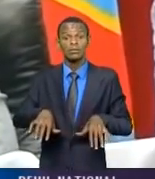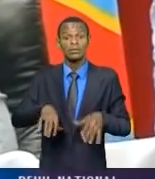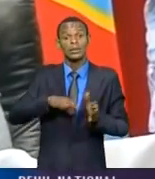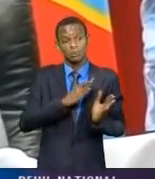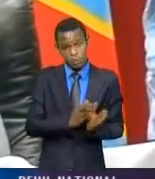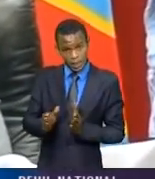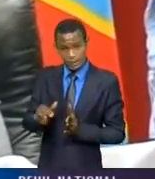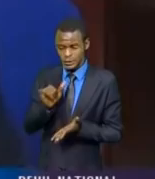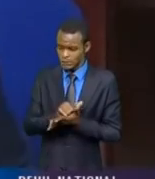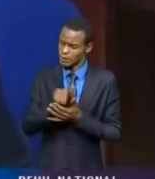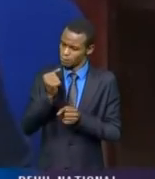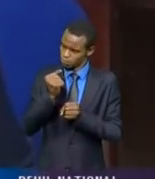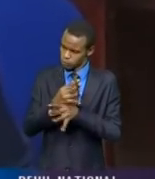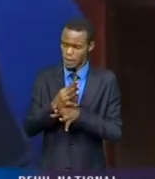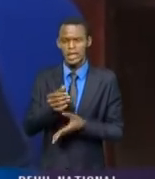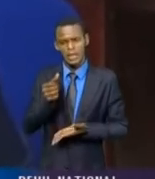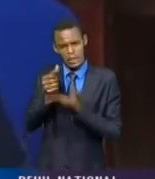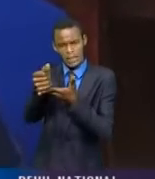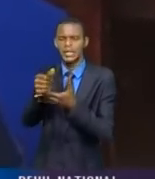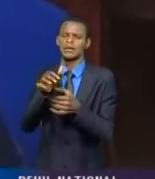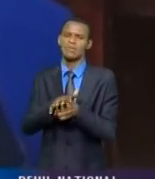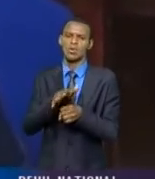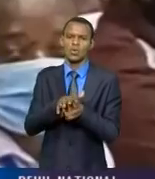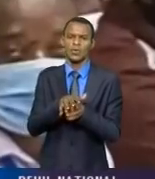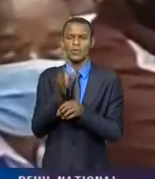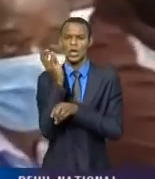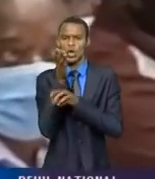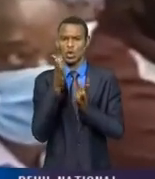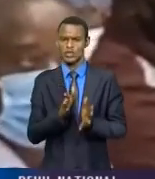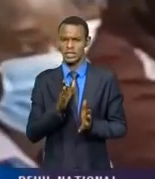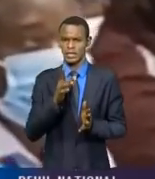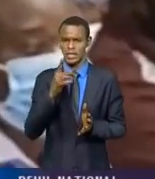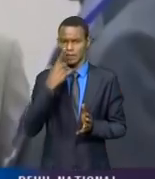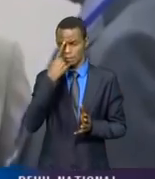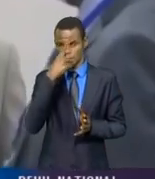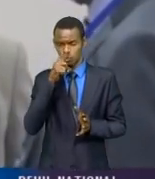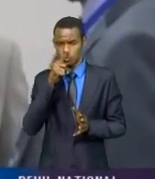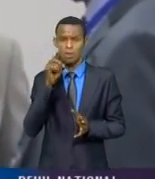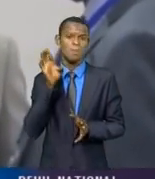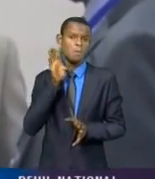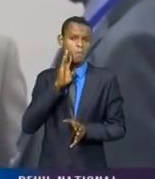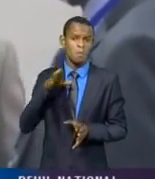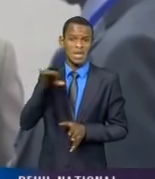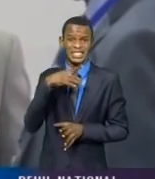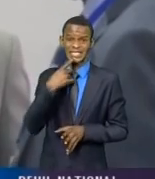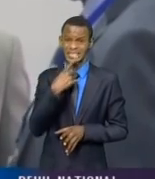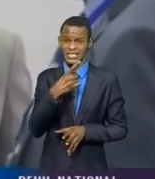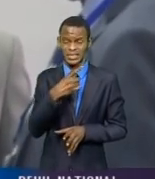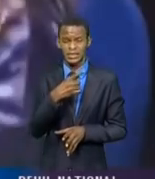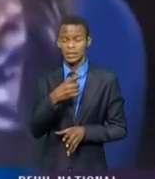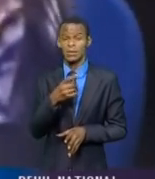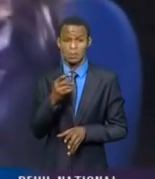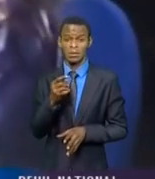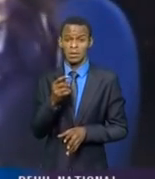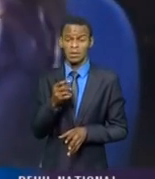prospère lund aux conseillers économiques de l'ambassadeur des pays bas a dit que les pays bas en une perspective d'appuyer